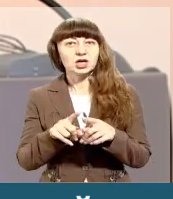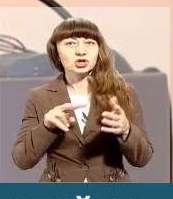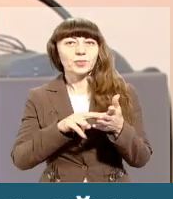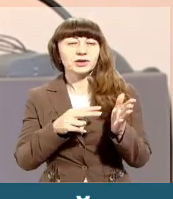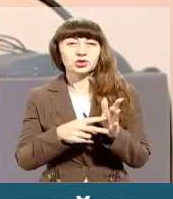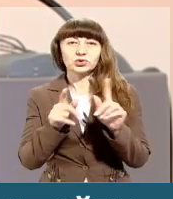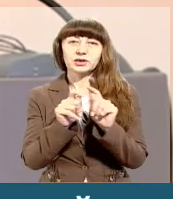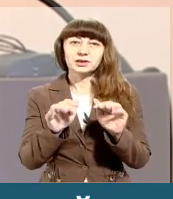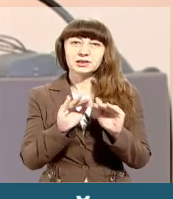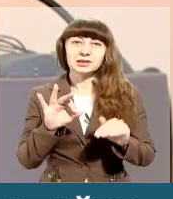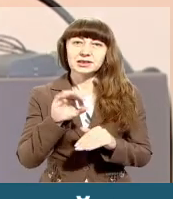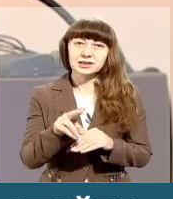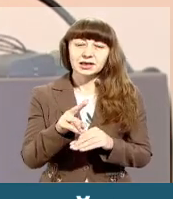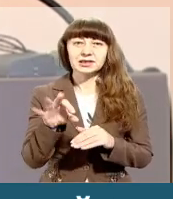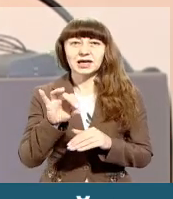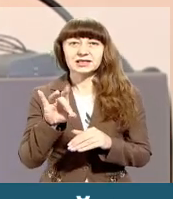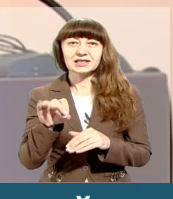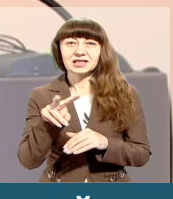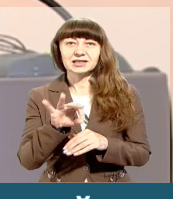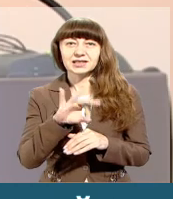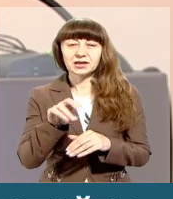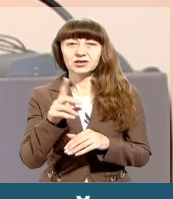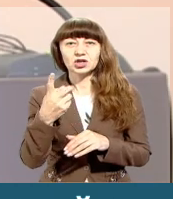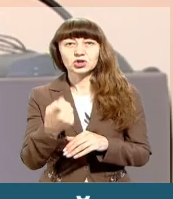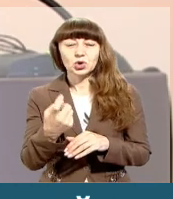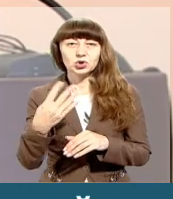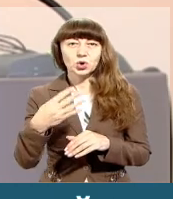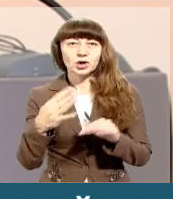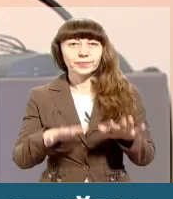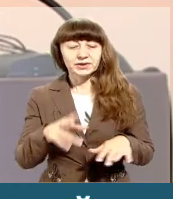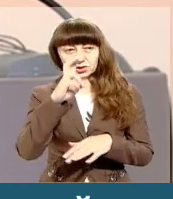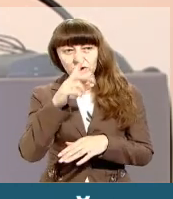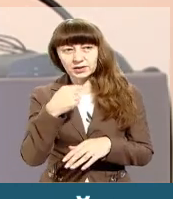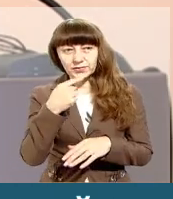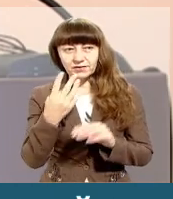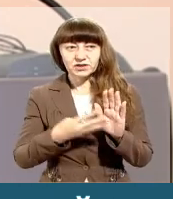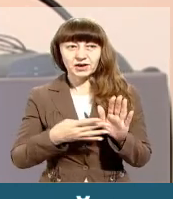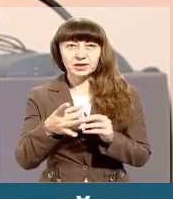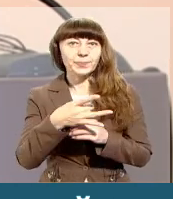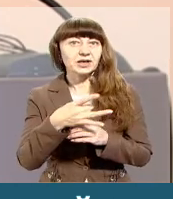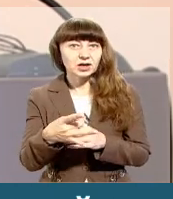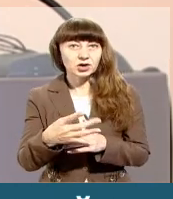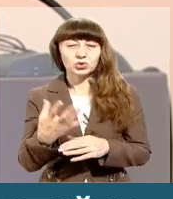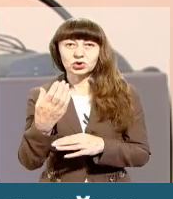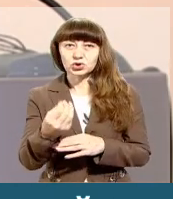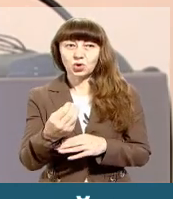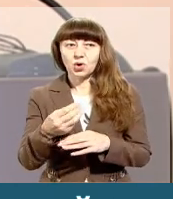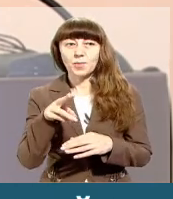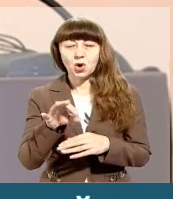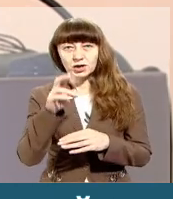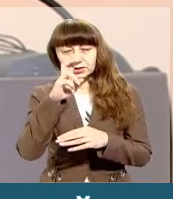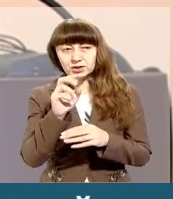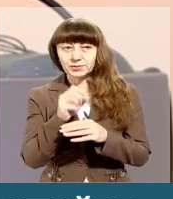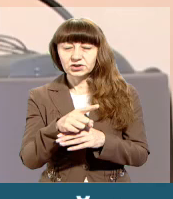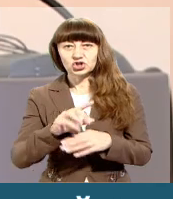мемлекеттік тілде оқытатын 140 орындық балабақша, бөбекжай ашу жоспарда бар. Сонымен қатар мемлекеттік тапсырыс аясында 100-ден